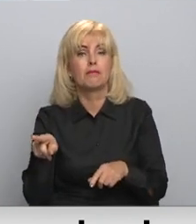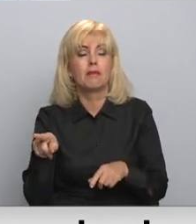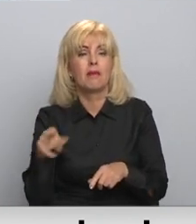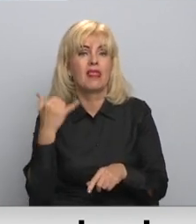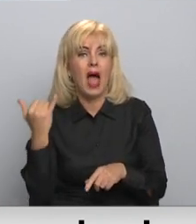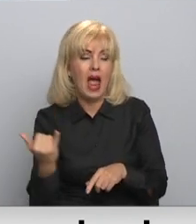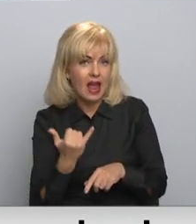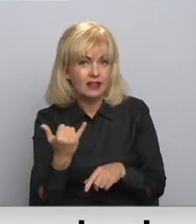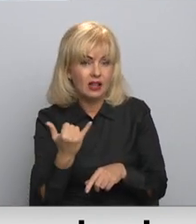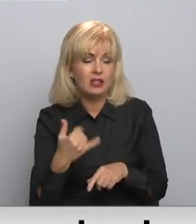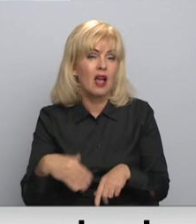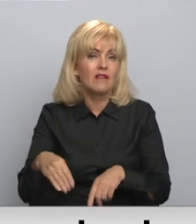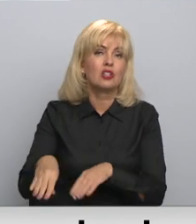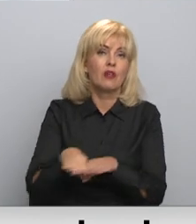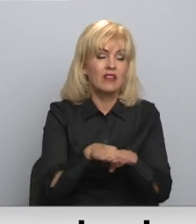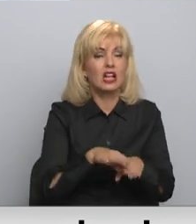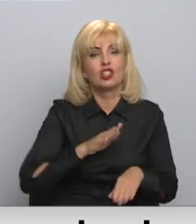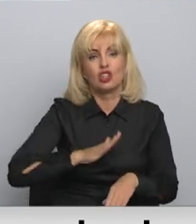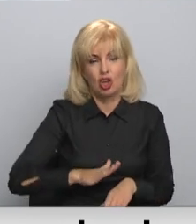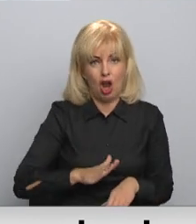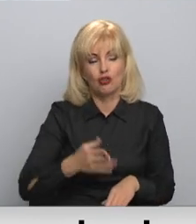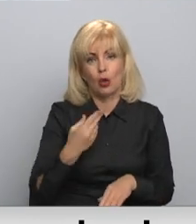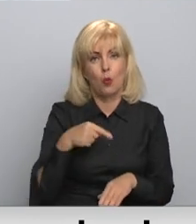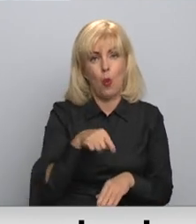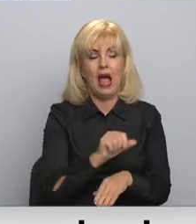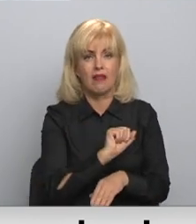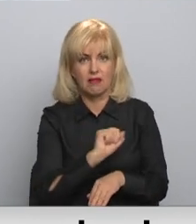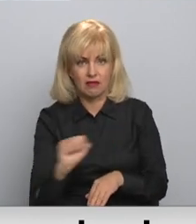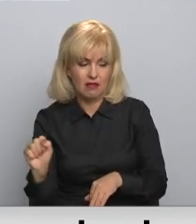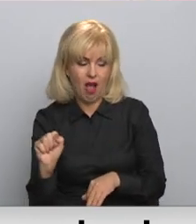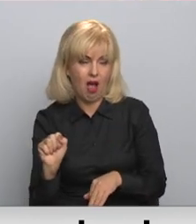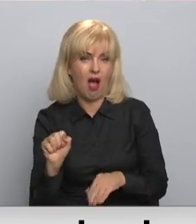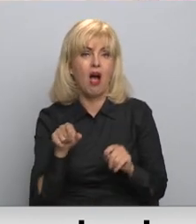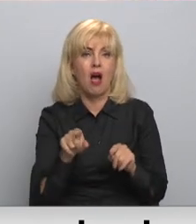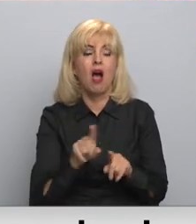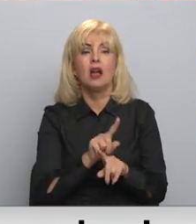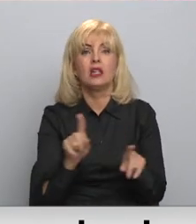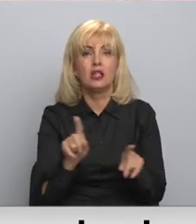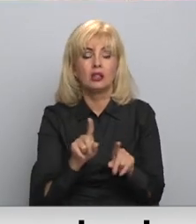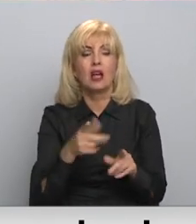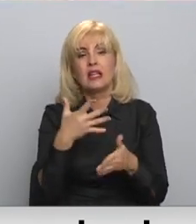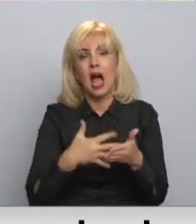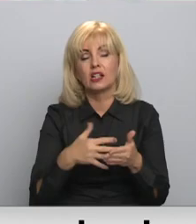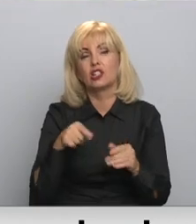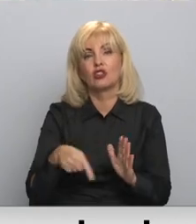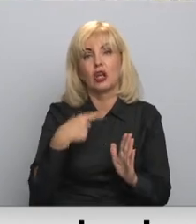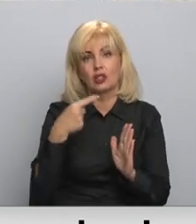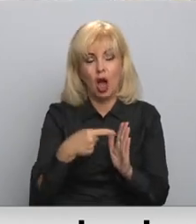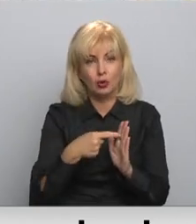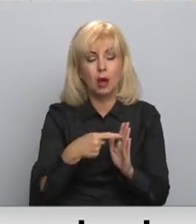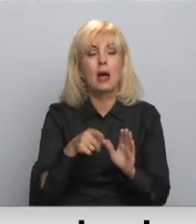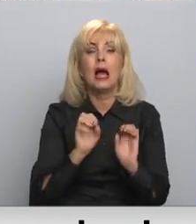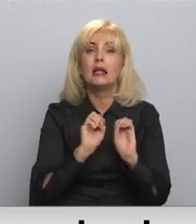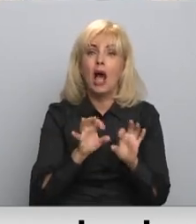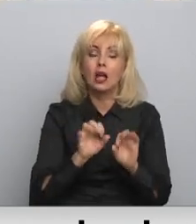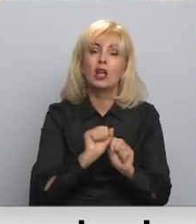Un visi vienādi cieš no tā. Līdz ar to jāatrisina šis jautājums. Stirāns norāda,